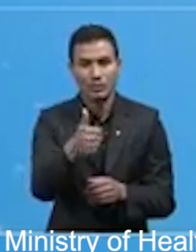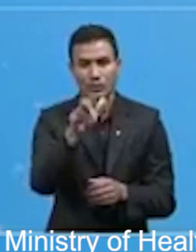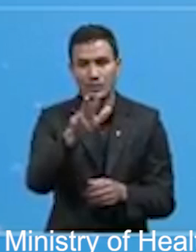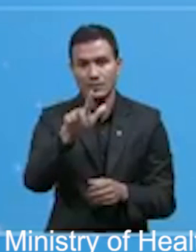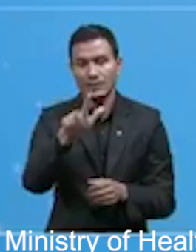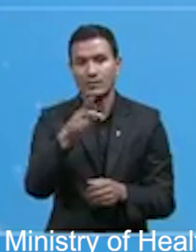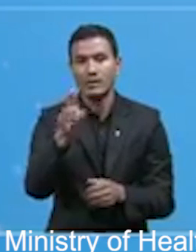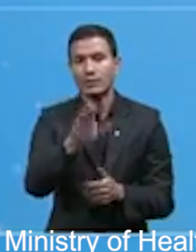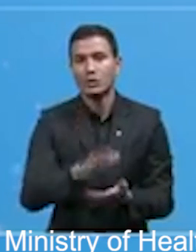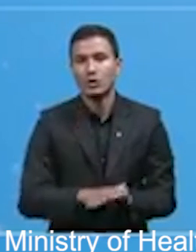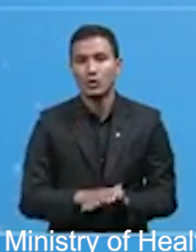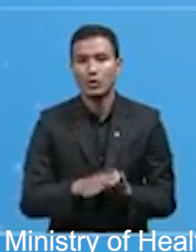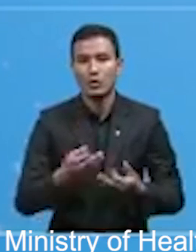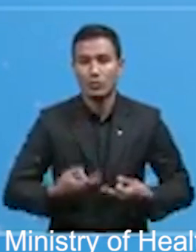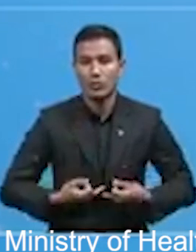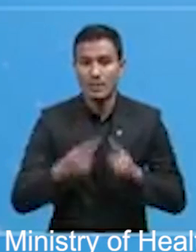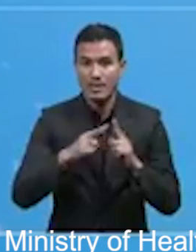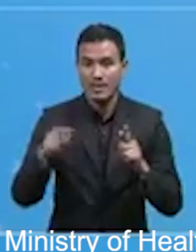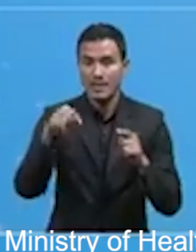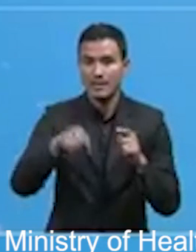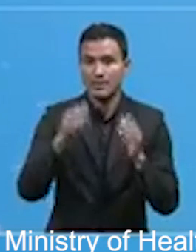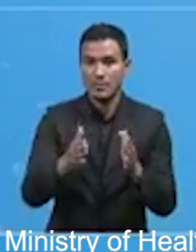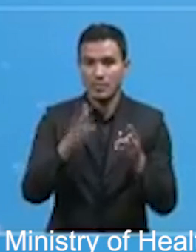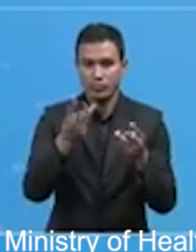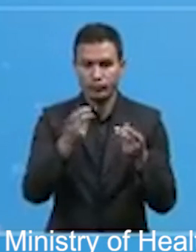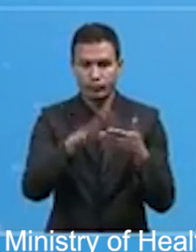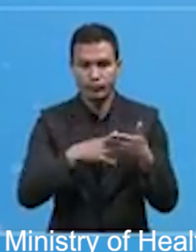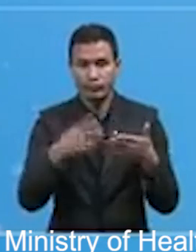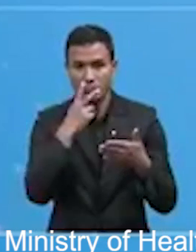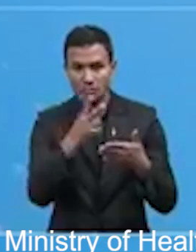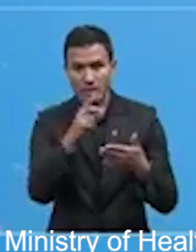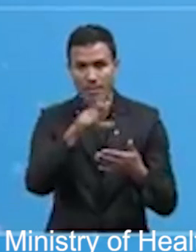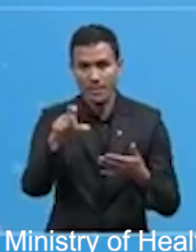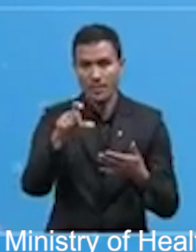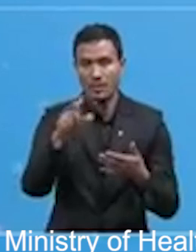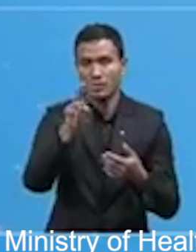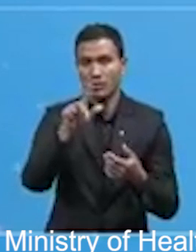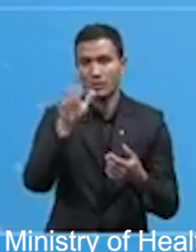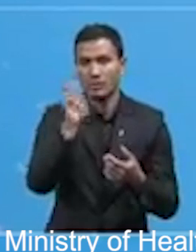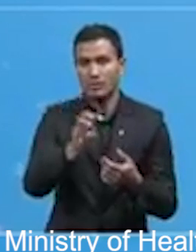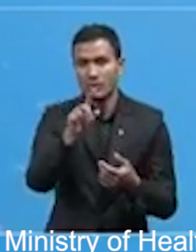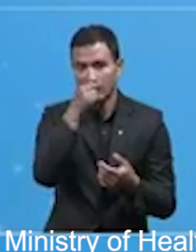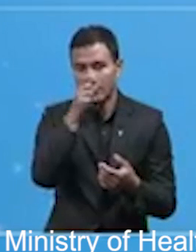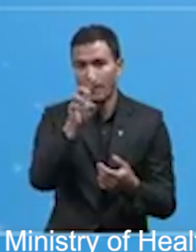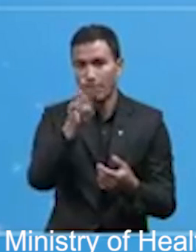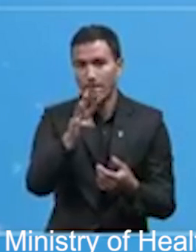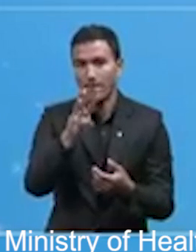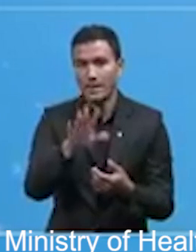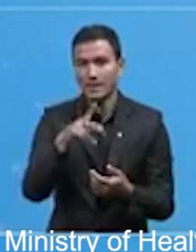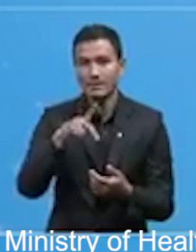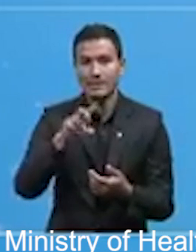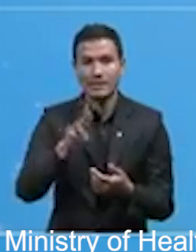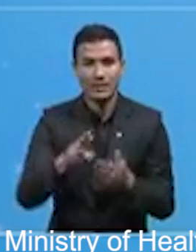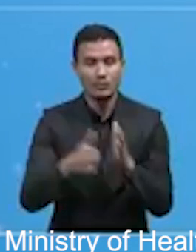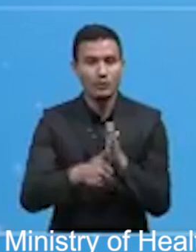6,01,49,687 रहेको छ। गत बुधबारदेखि आजसम्मको तथ्याङ्क हेर्दा नेपालमा 27,135